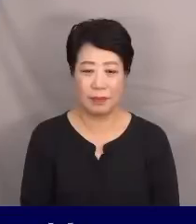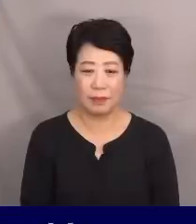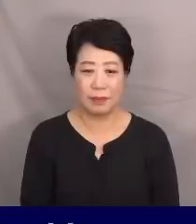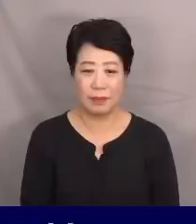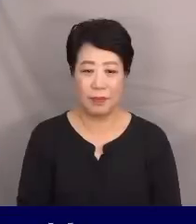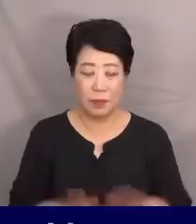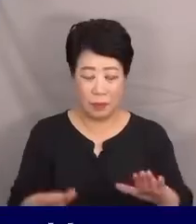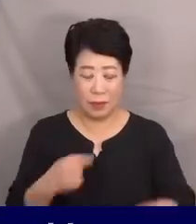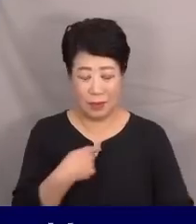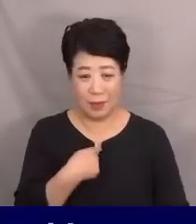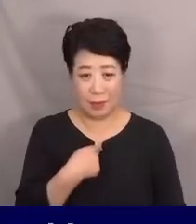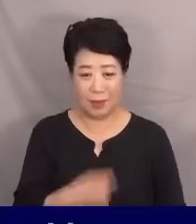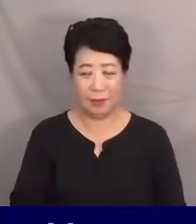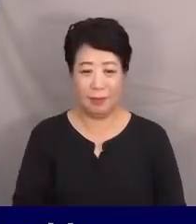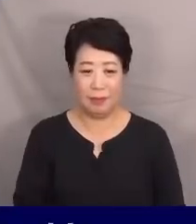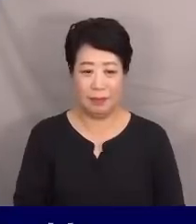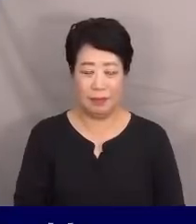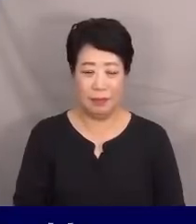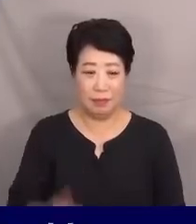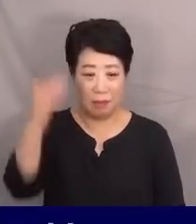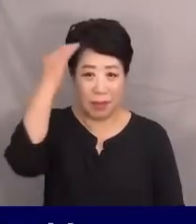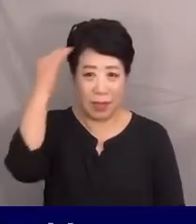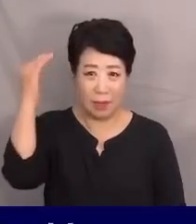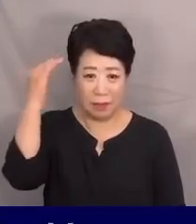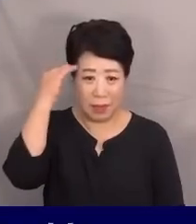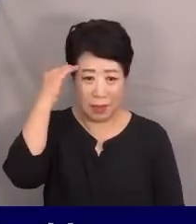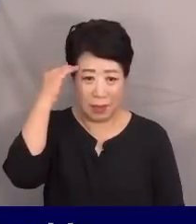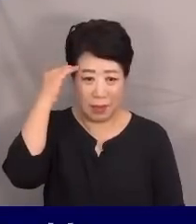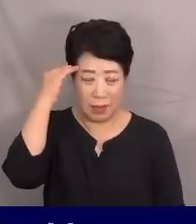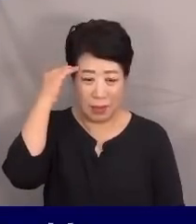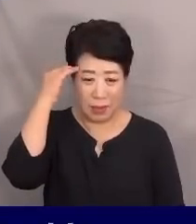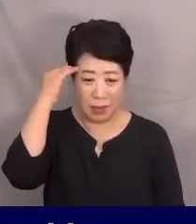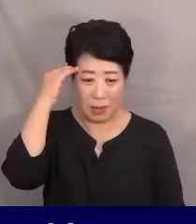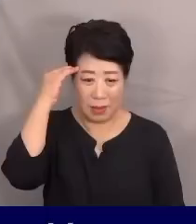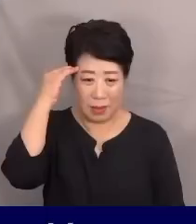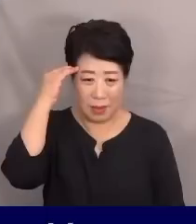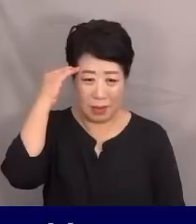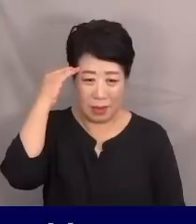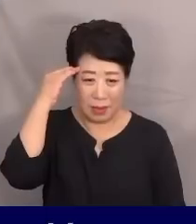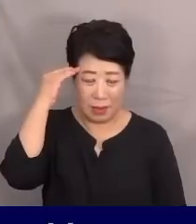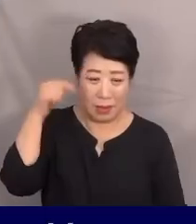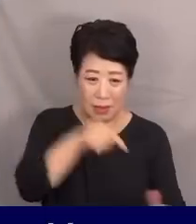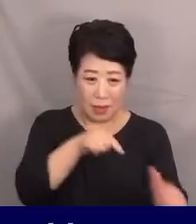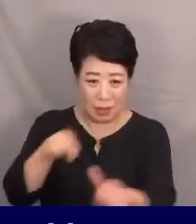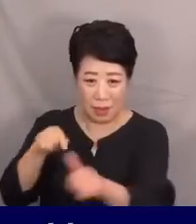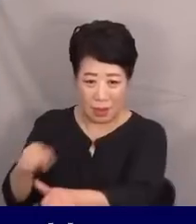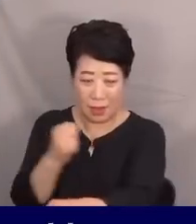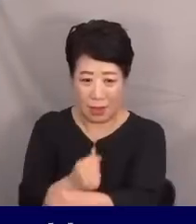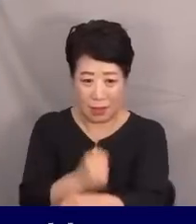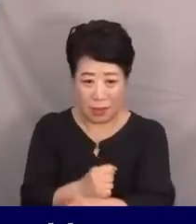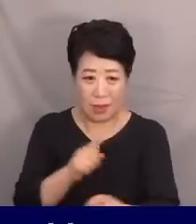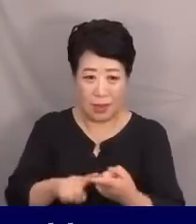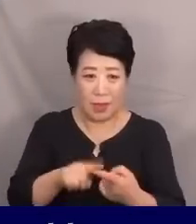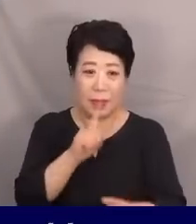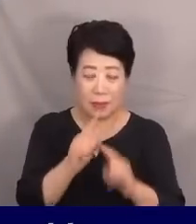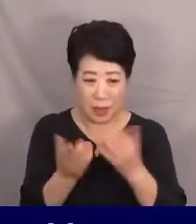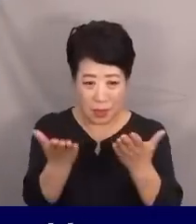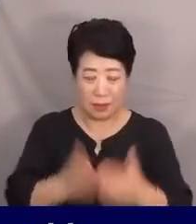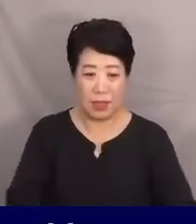오늘 저는 대한민국을 움직이고 있는 새 수염에 대해서